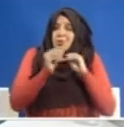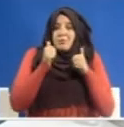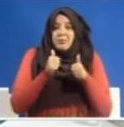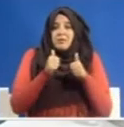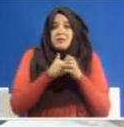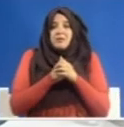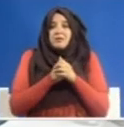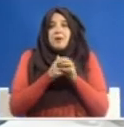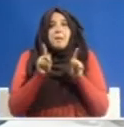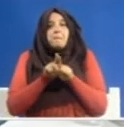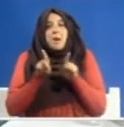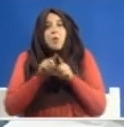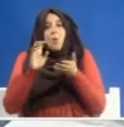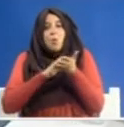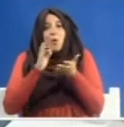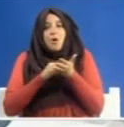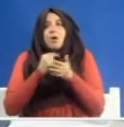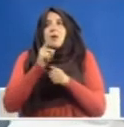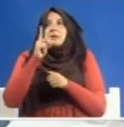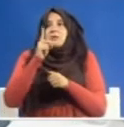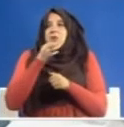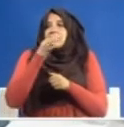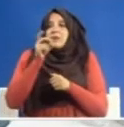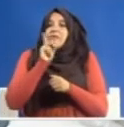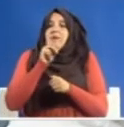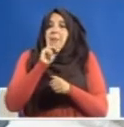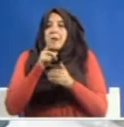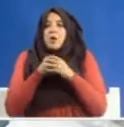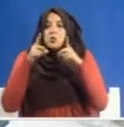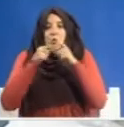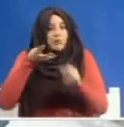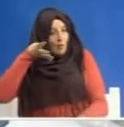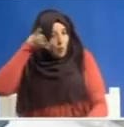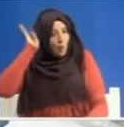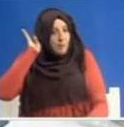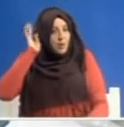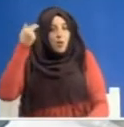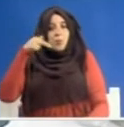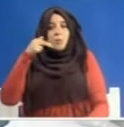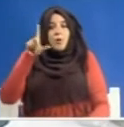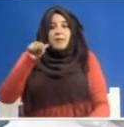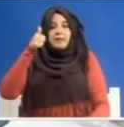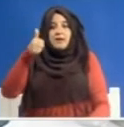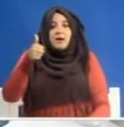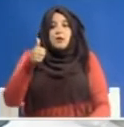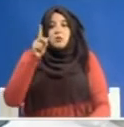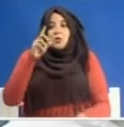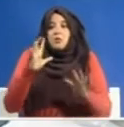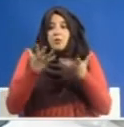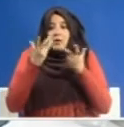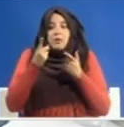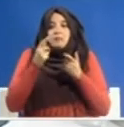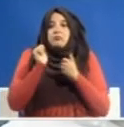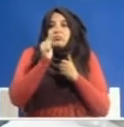القرآن يخاطب النساء حينما نقرأ مثلا في سورة الروم الآية 21: ومن آياته إن خلق لكم من